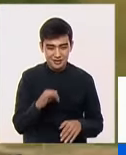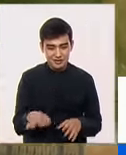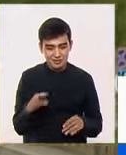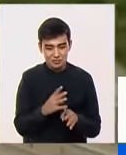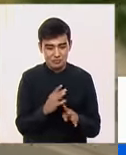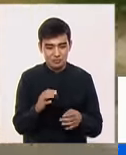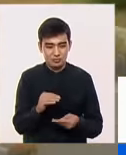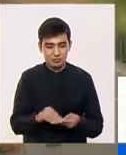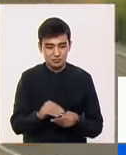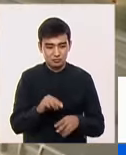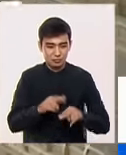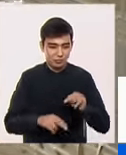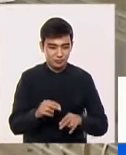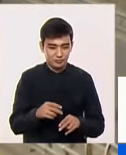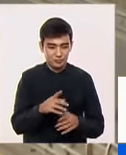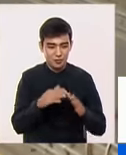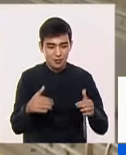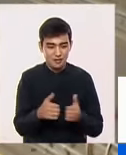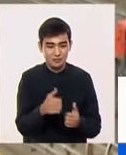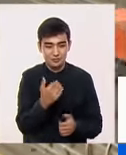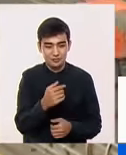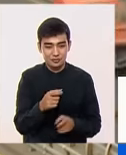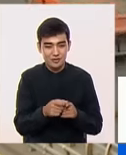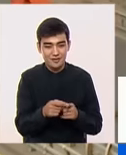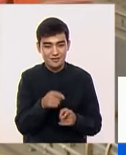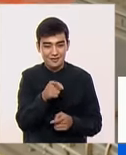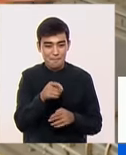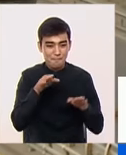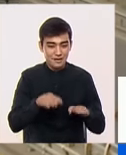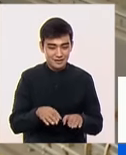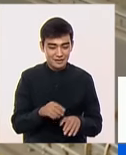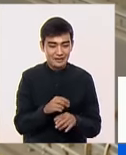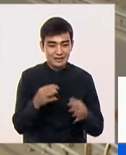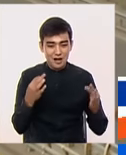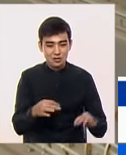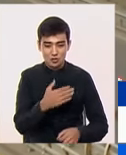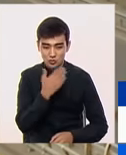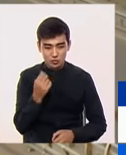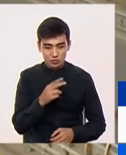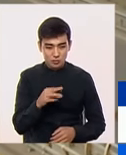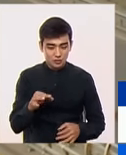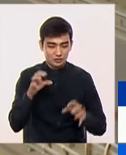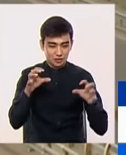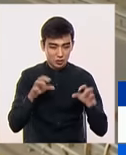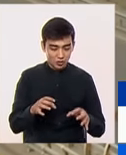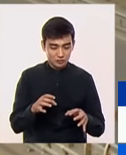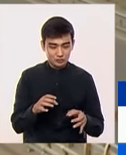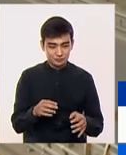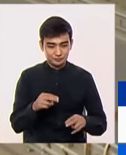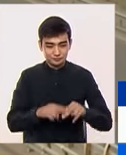точечной застройкой по их словам на данной территории не разряжается по правилам индивидуального жилищного